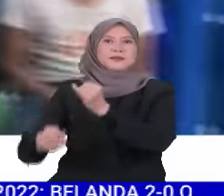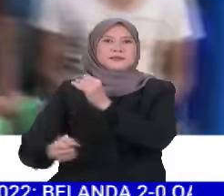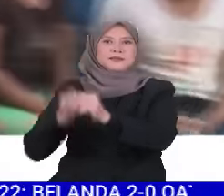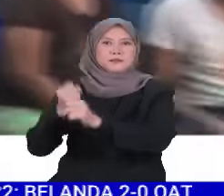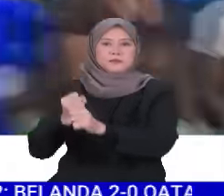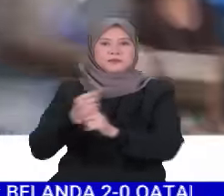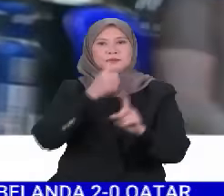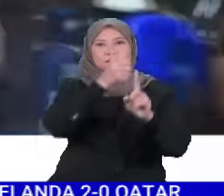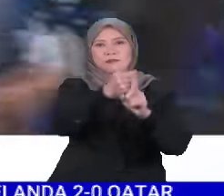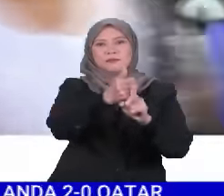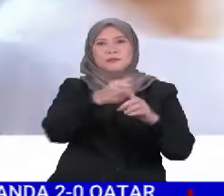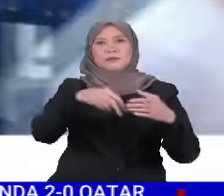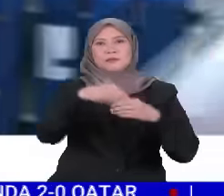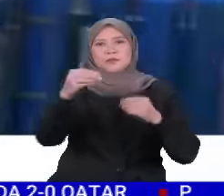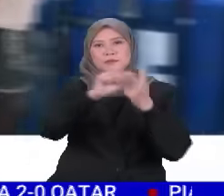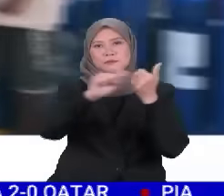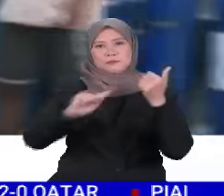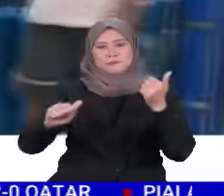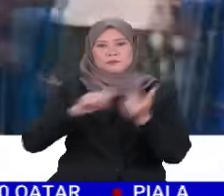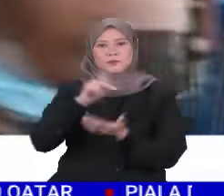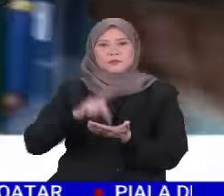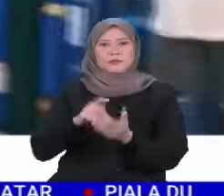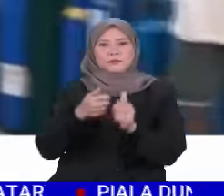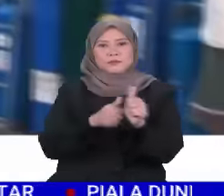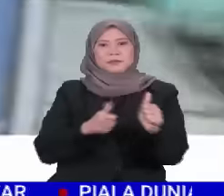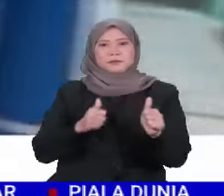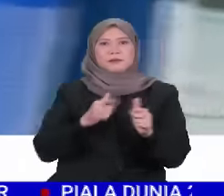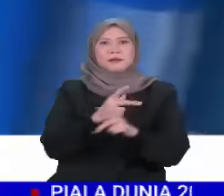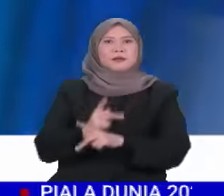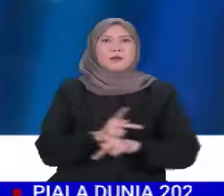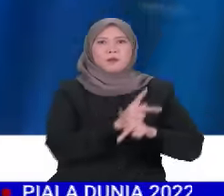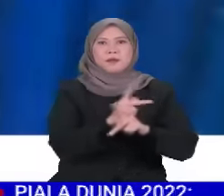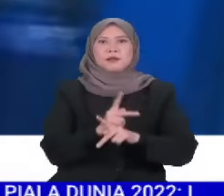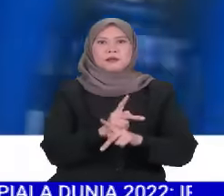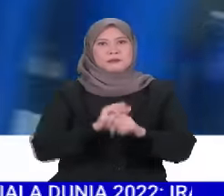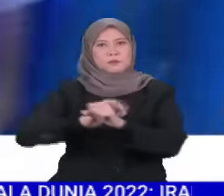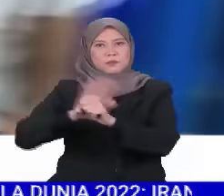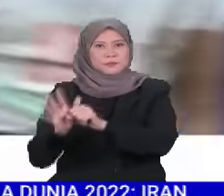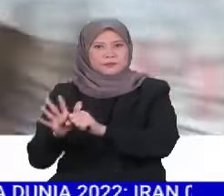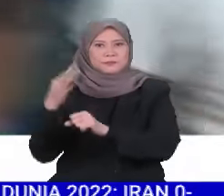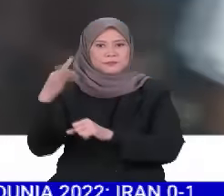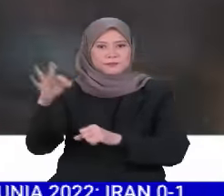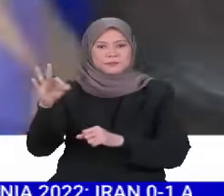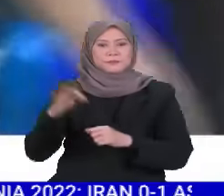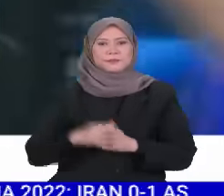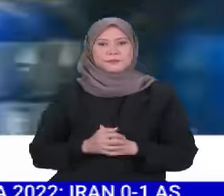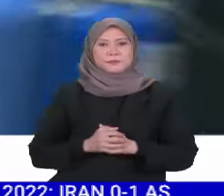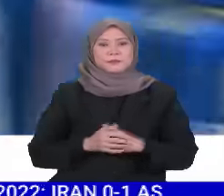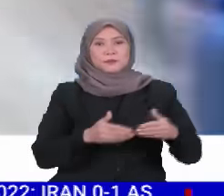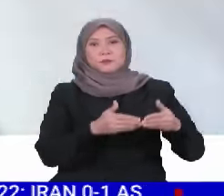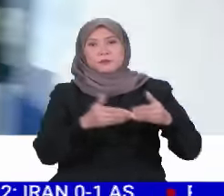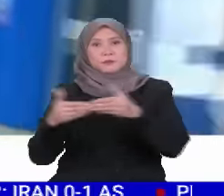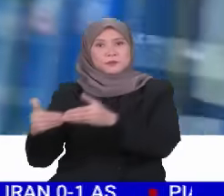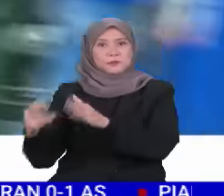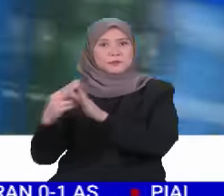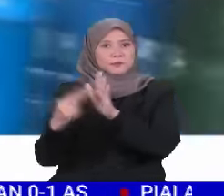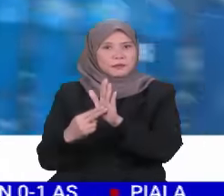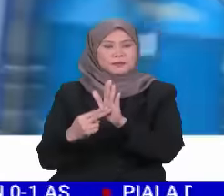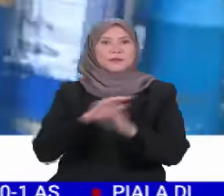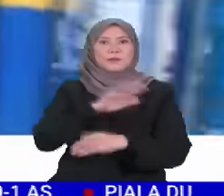arahan dikeluarkan jawatan kuasa pusat pencegahan kawanan dan rawatan covid-19 lanjutan peraturan